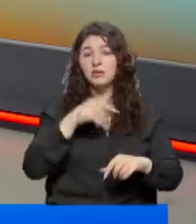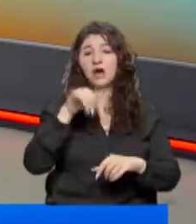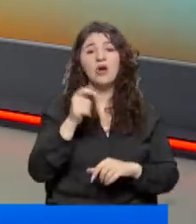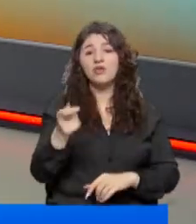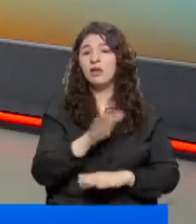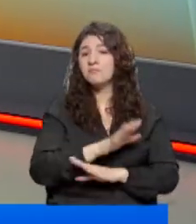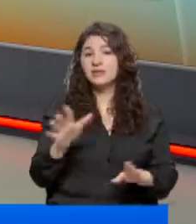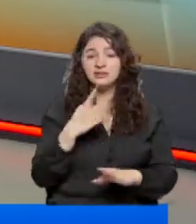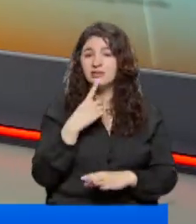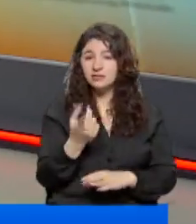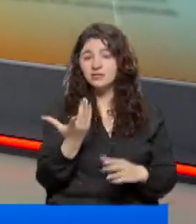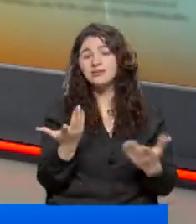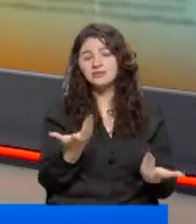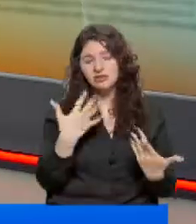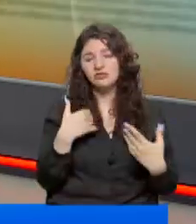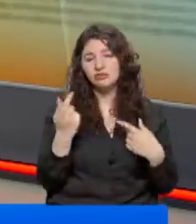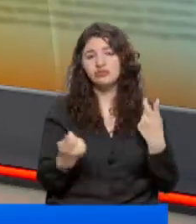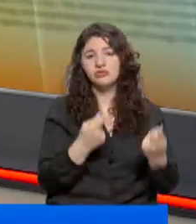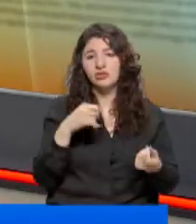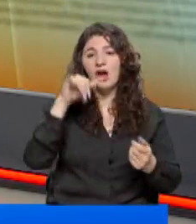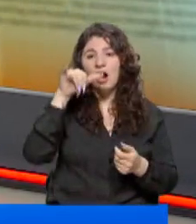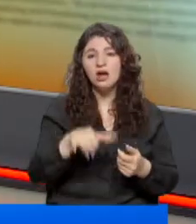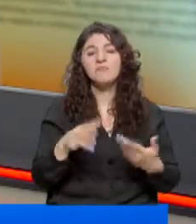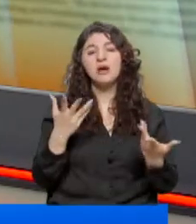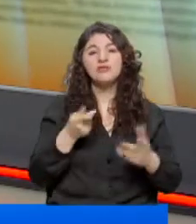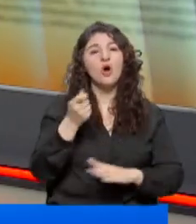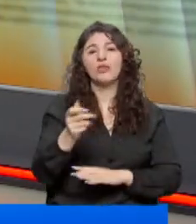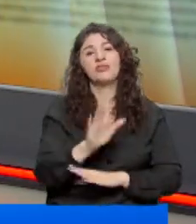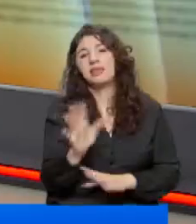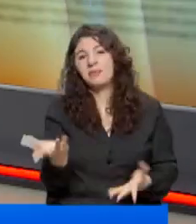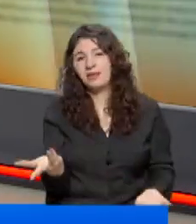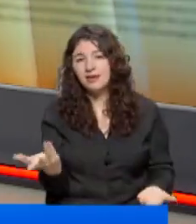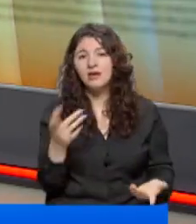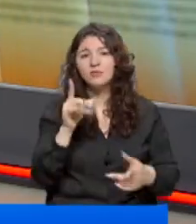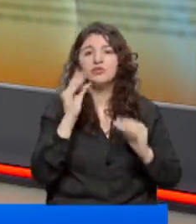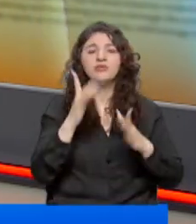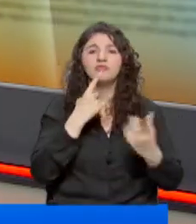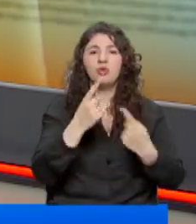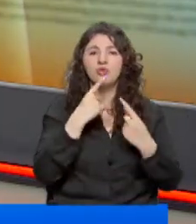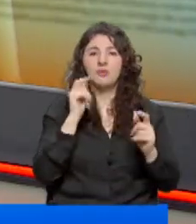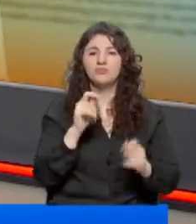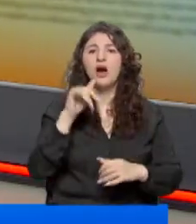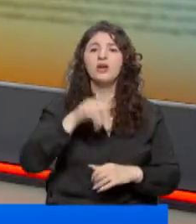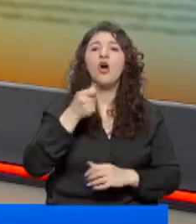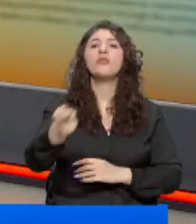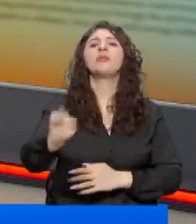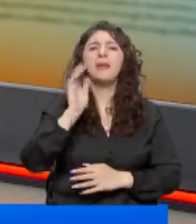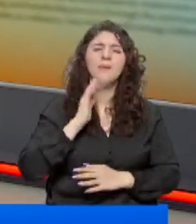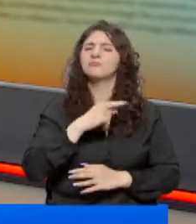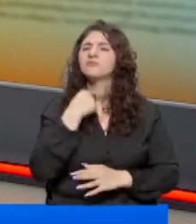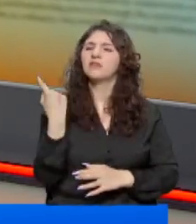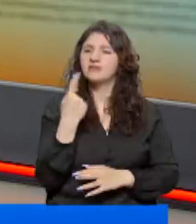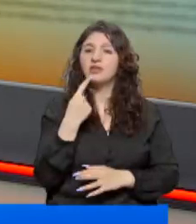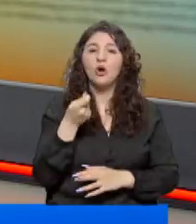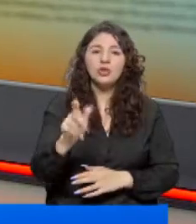hakkınız ödenmez denildi zaten sağlıklarında Hakkı maalesef ödenmedi Bunu da çok söyledik hakları ödenmez denildi